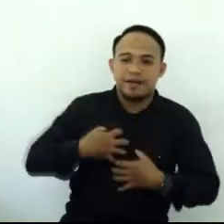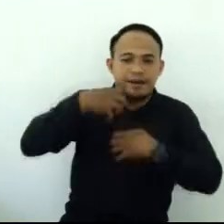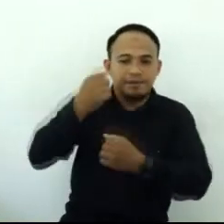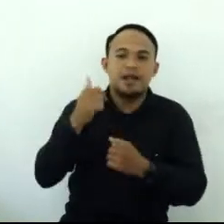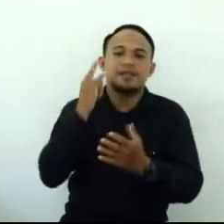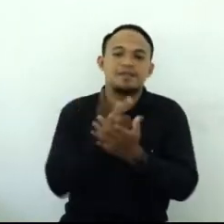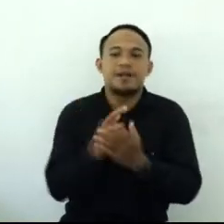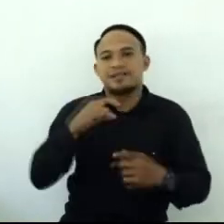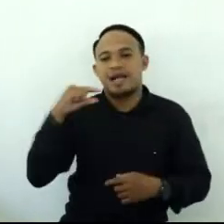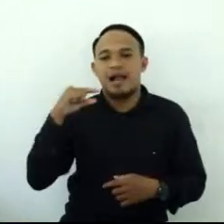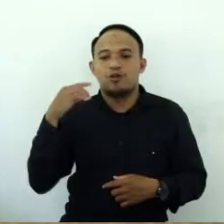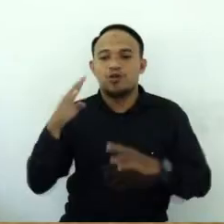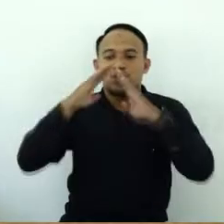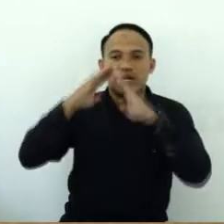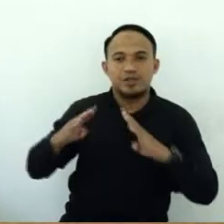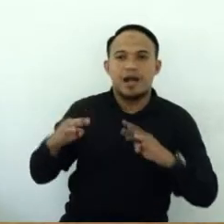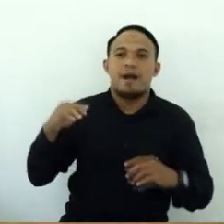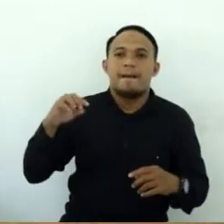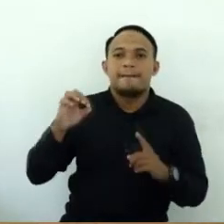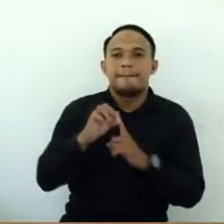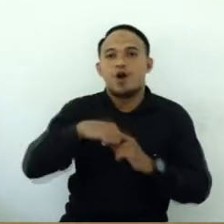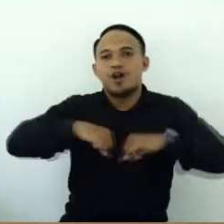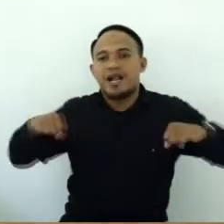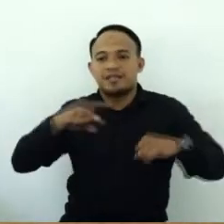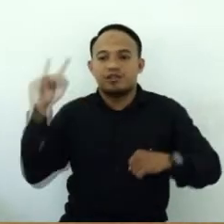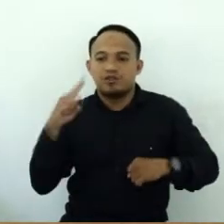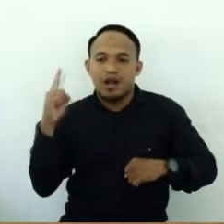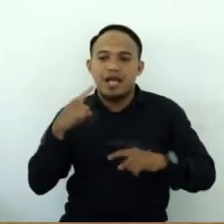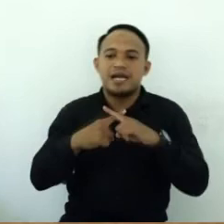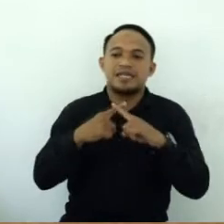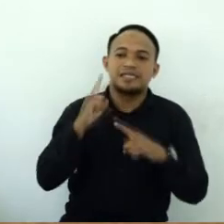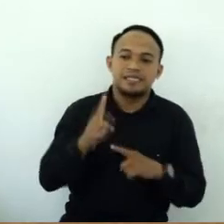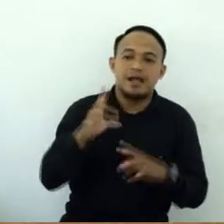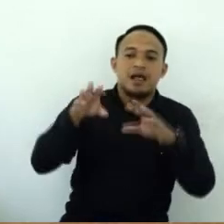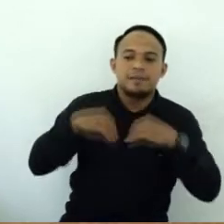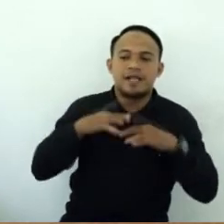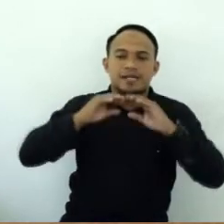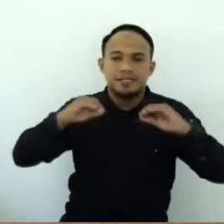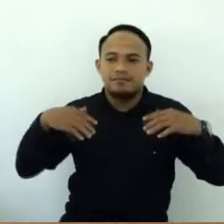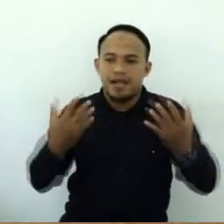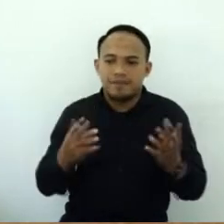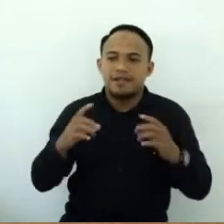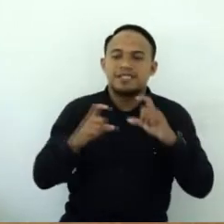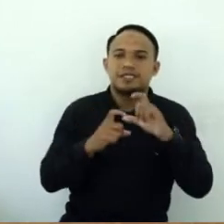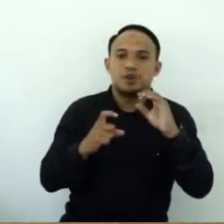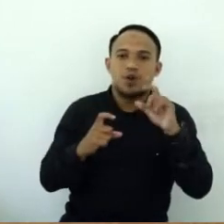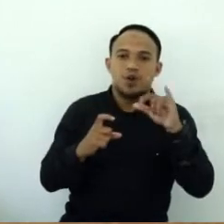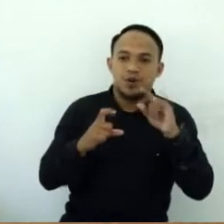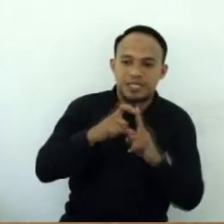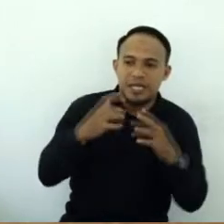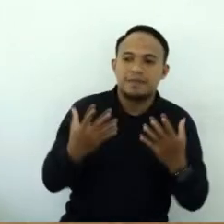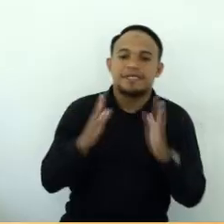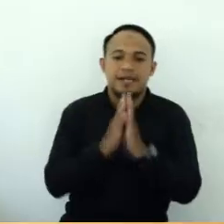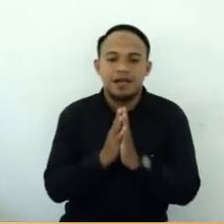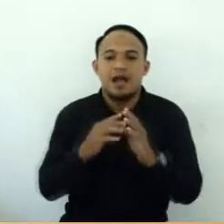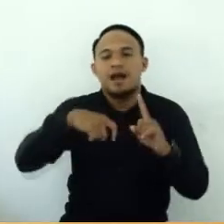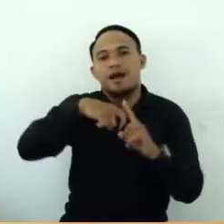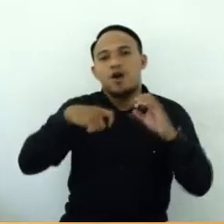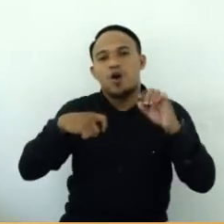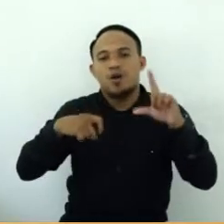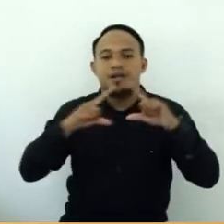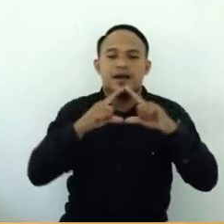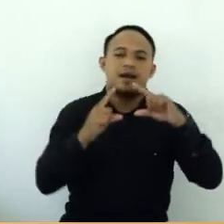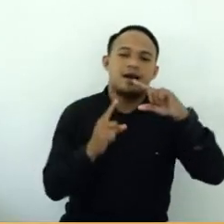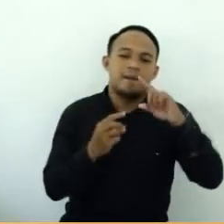hal Senada juga diutarakan oleh Wagub Sulteng Ma'mun Amir yang berharap agar tim pencalonan tuan rumah